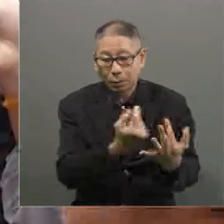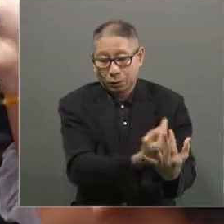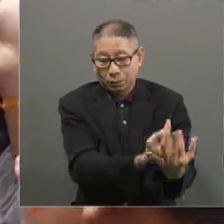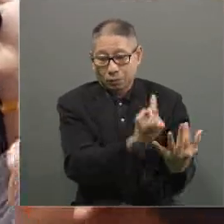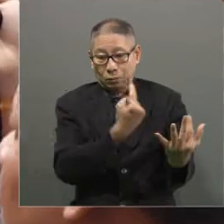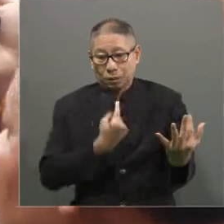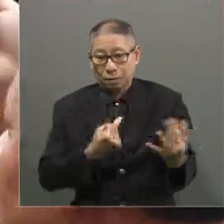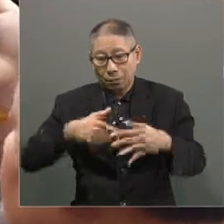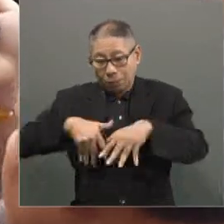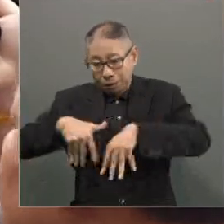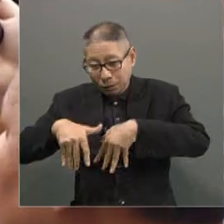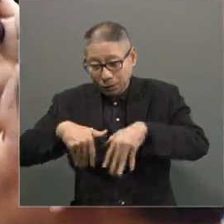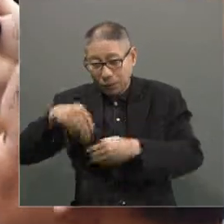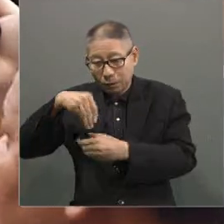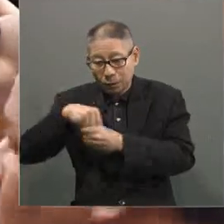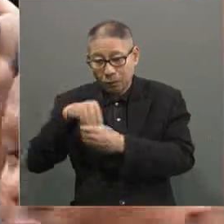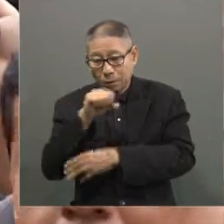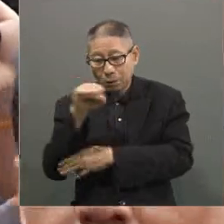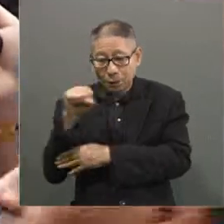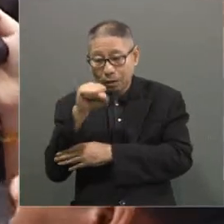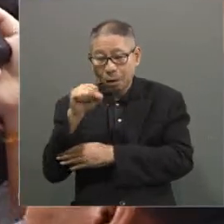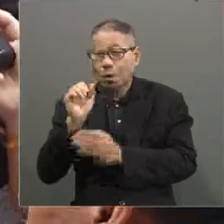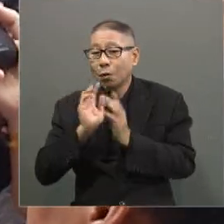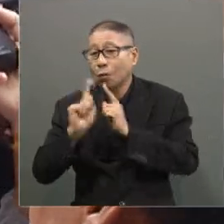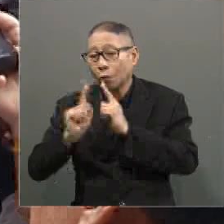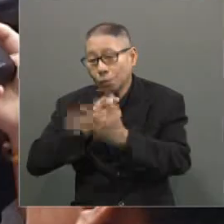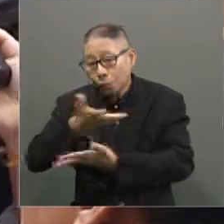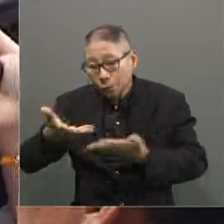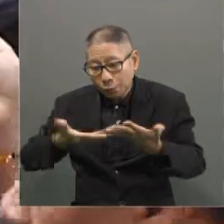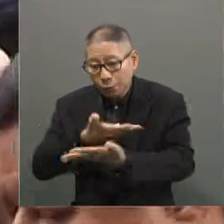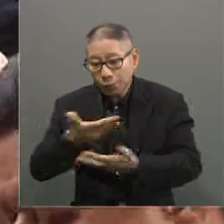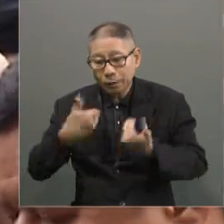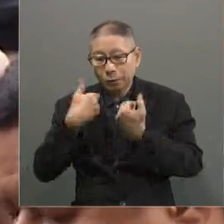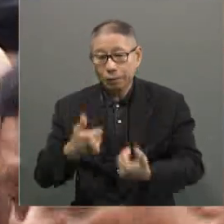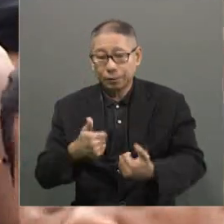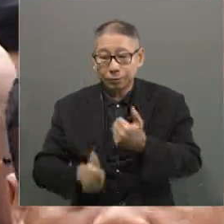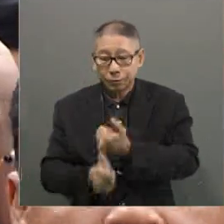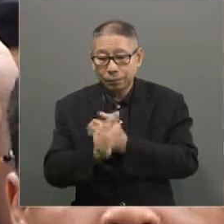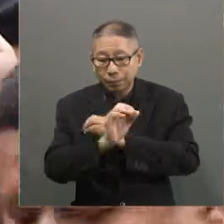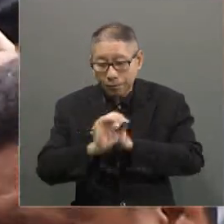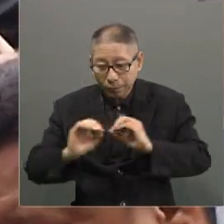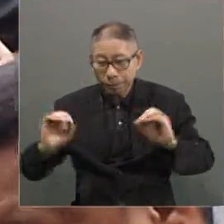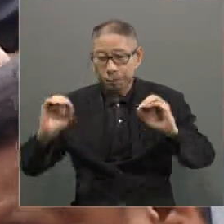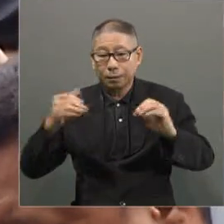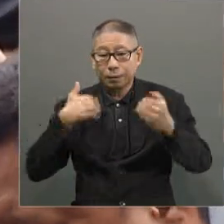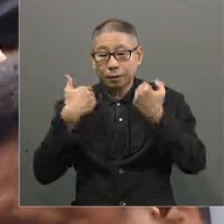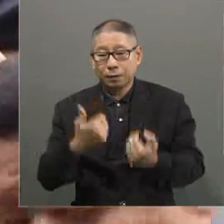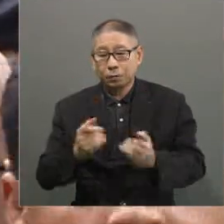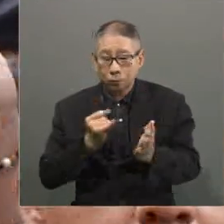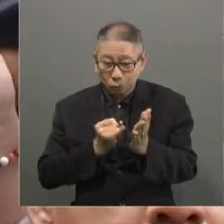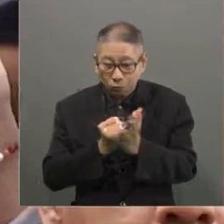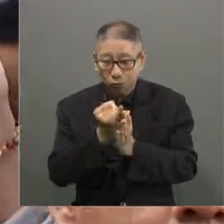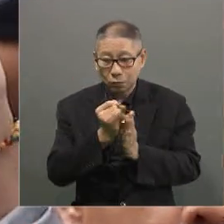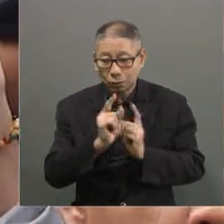ในรัฐสภาก็ต้องใช้เวทีสภาพูดคุยกันเพราะเป็นเวทีที่ปลอดภัยและถูกต้องตามคันลองประชาธิปไต